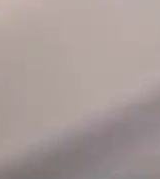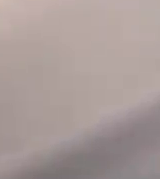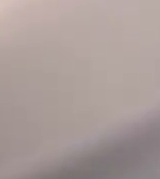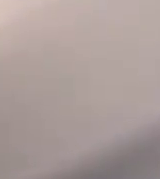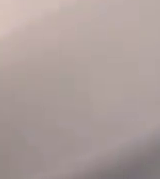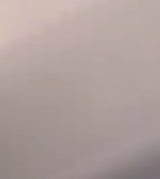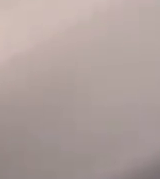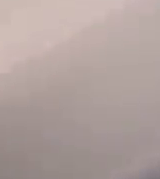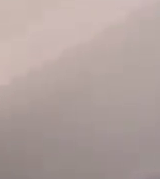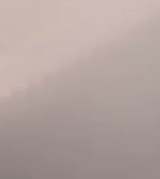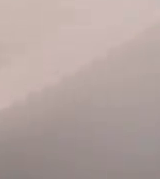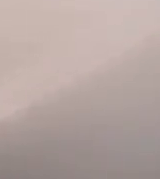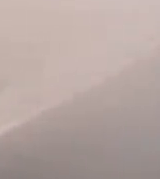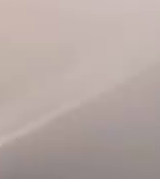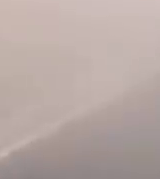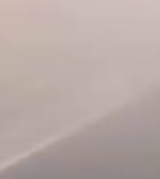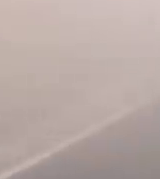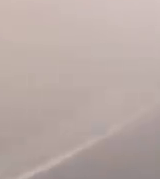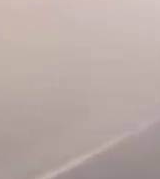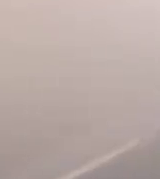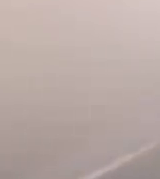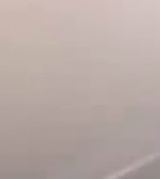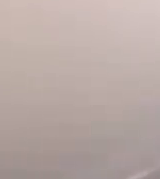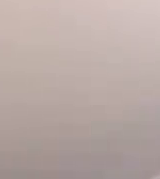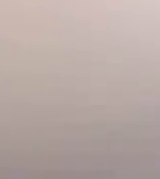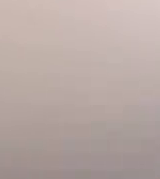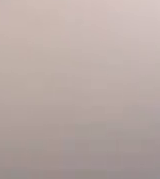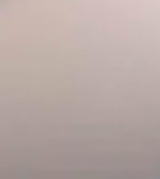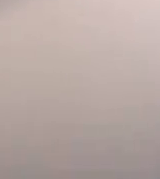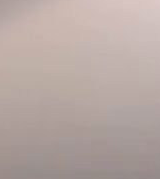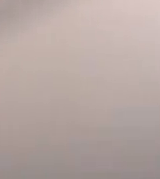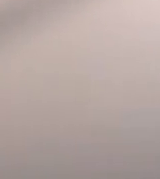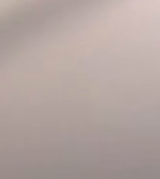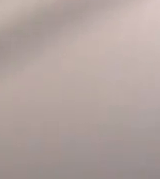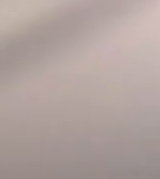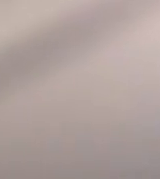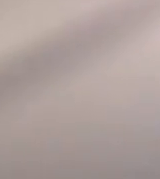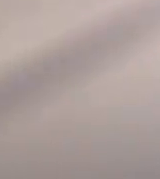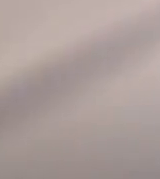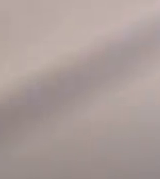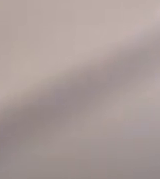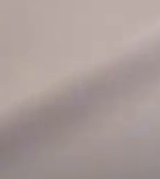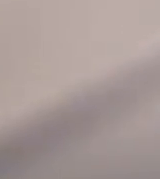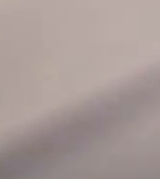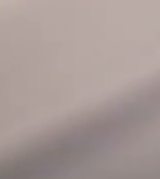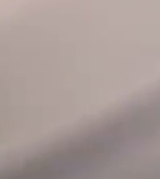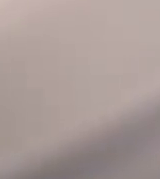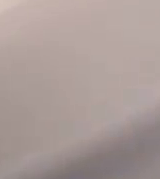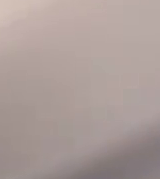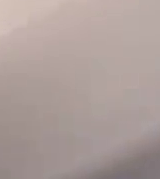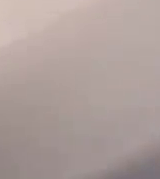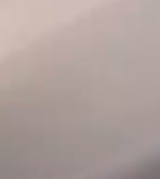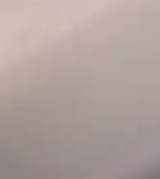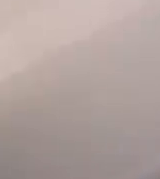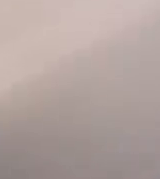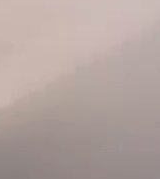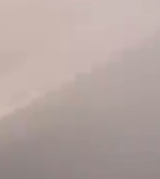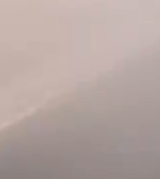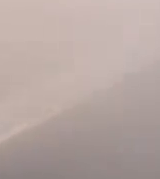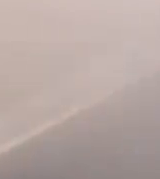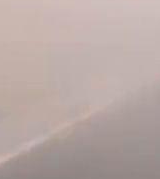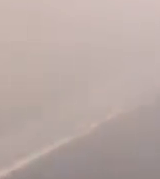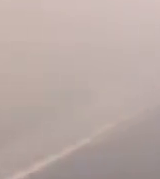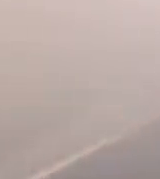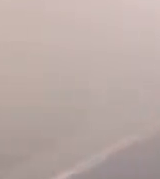Hindi natutulog ang mga balita. Kaya para sa pinakasariwang balita, mag-subscribe kayo sa aming YouTube channel. Para sa mga